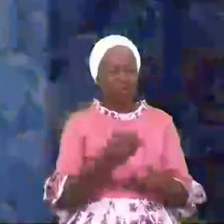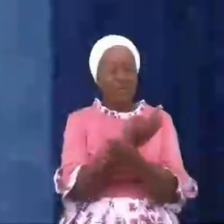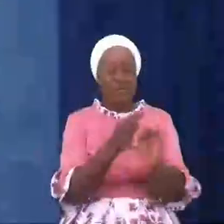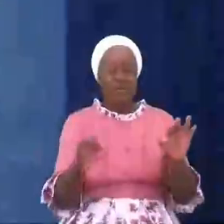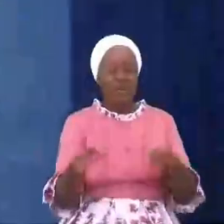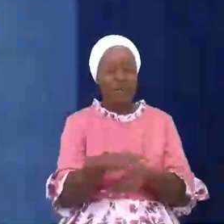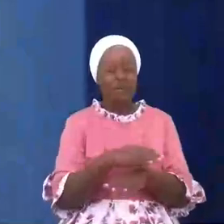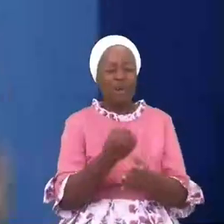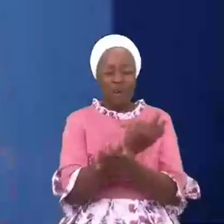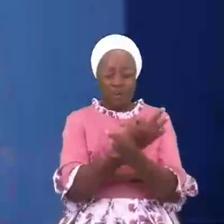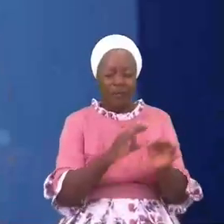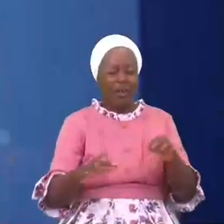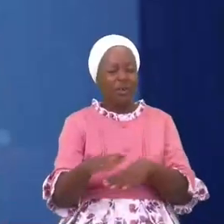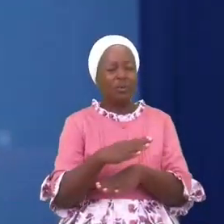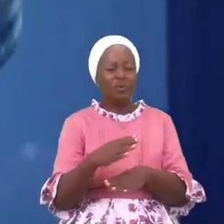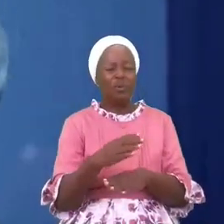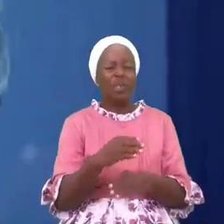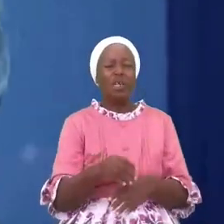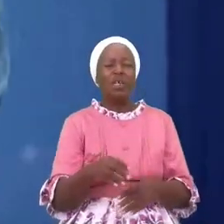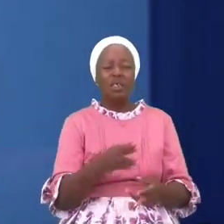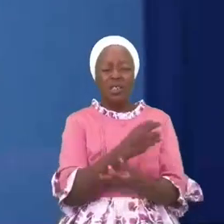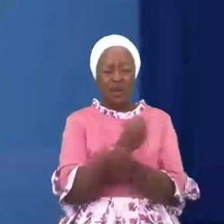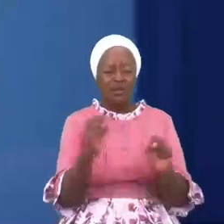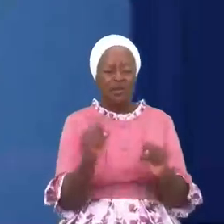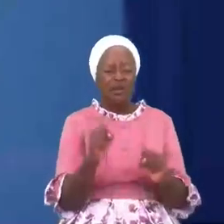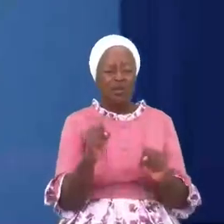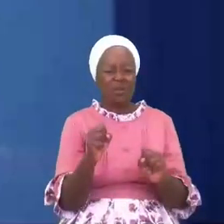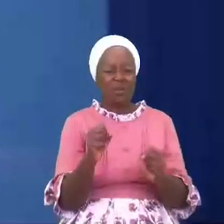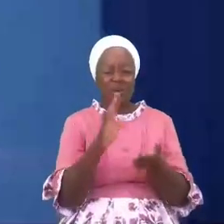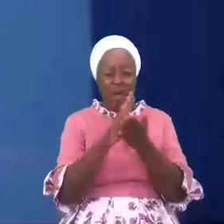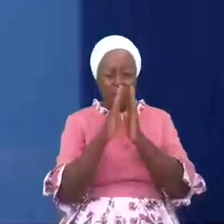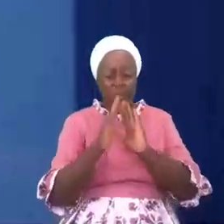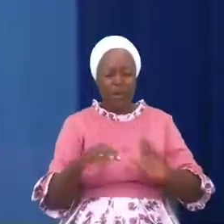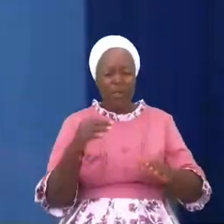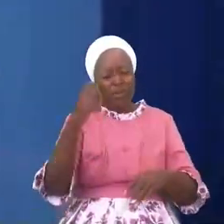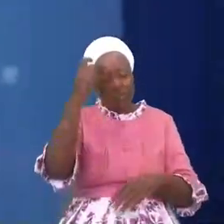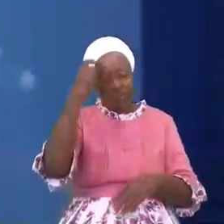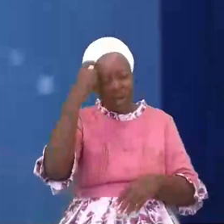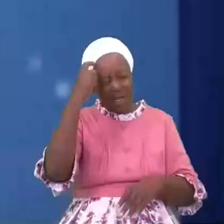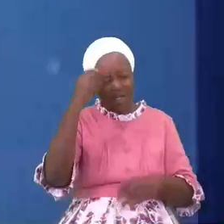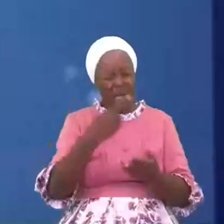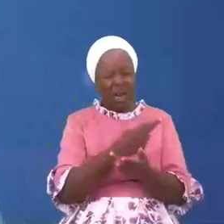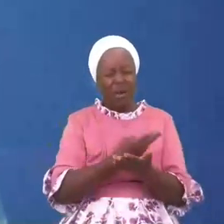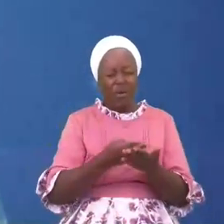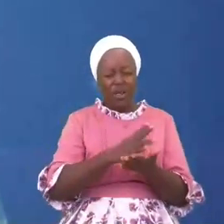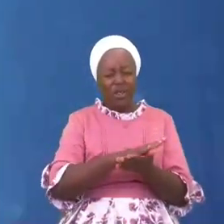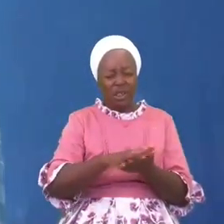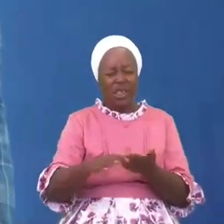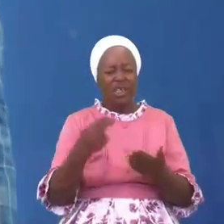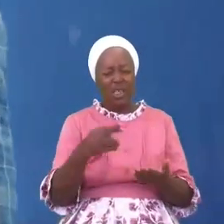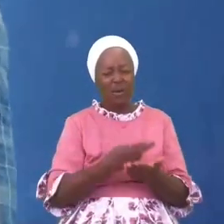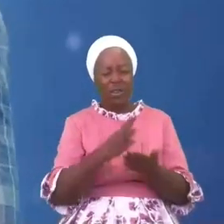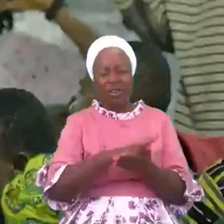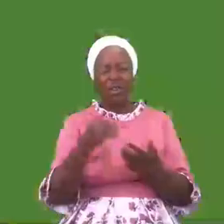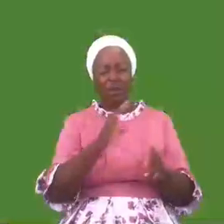Liberté, liberté, rédemption, la paix du cœur, la justice de